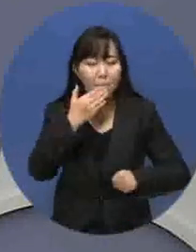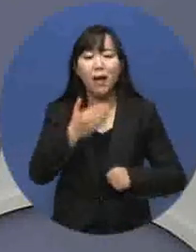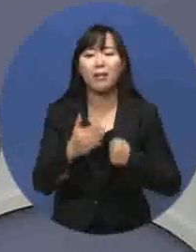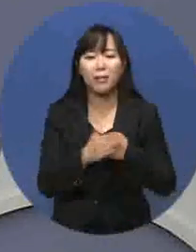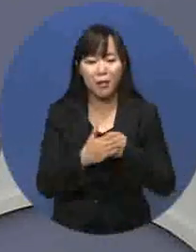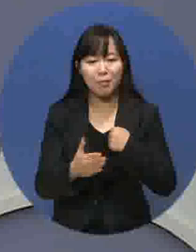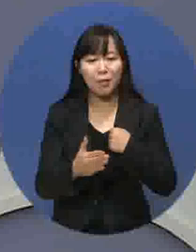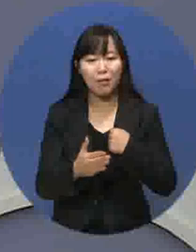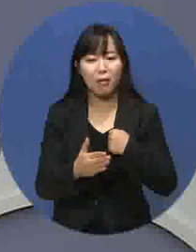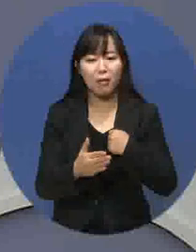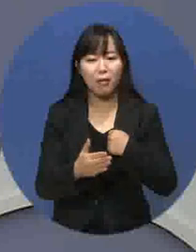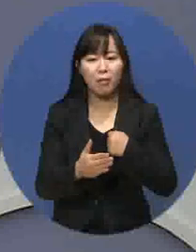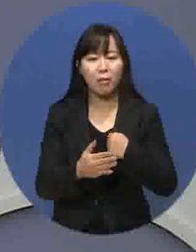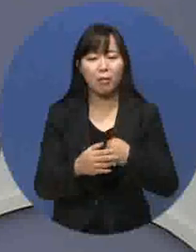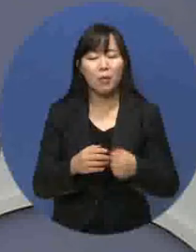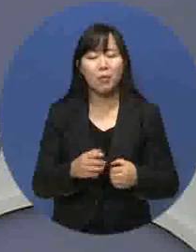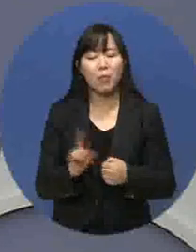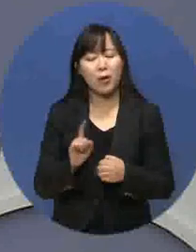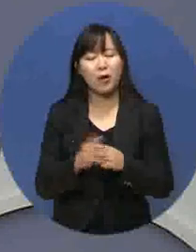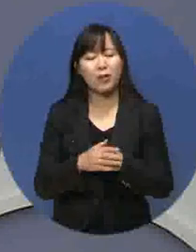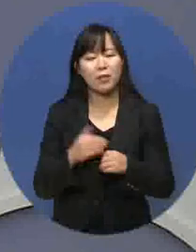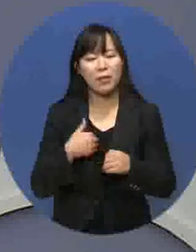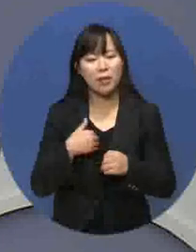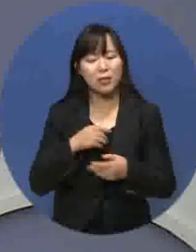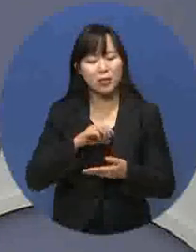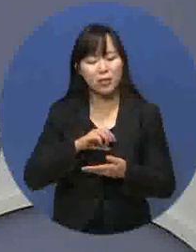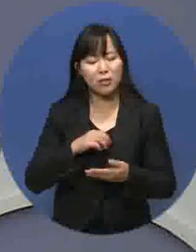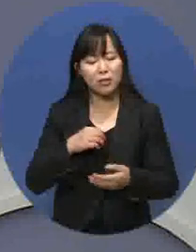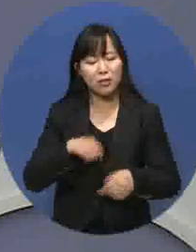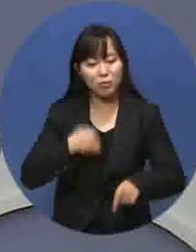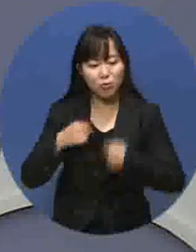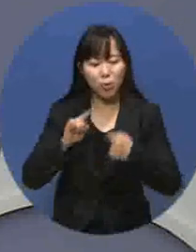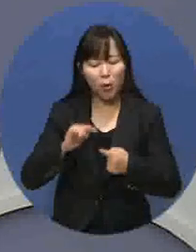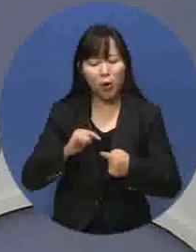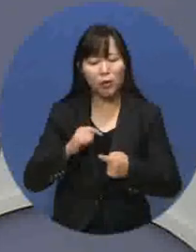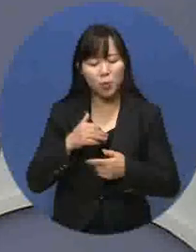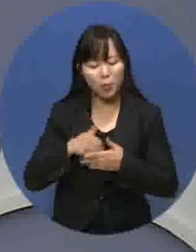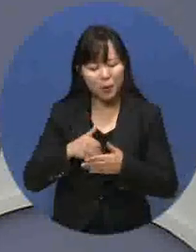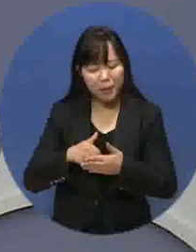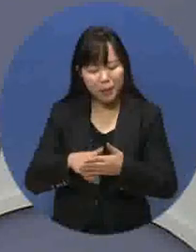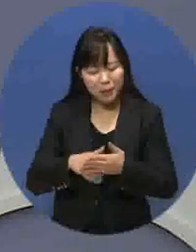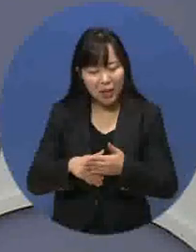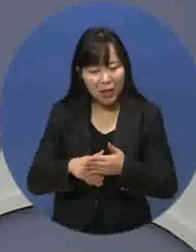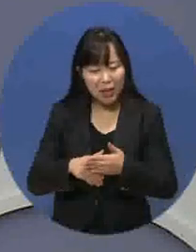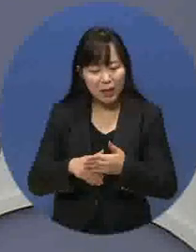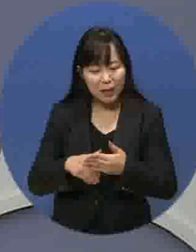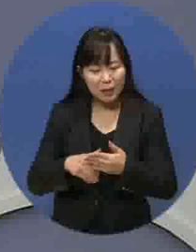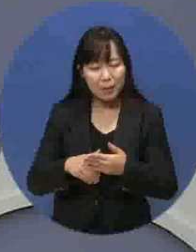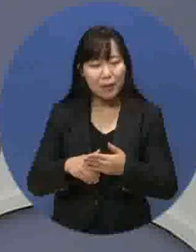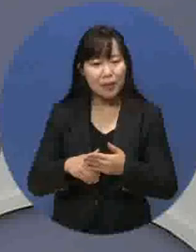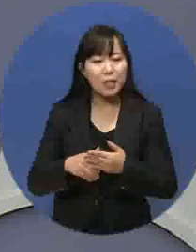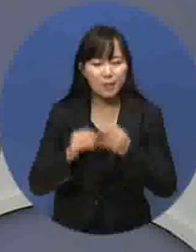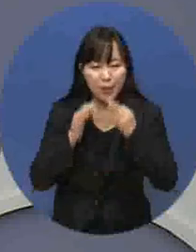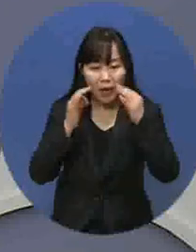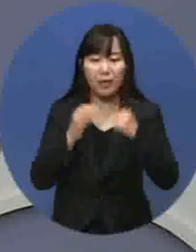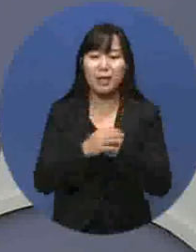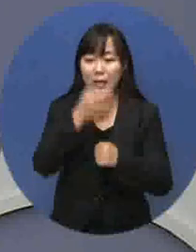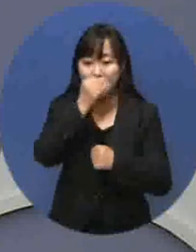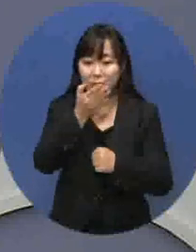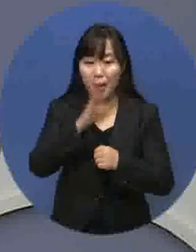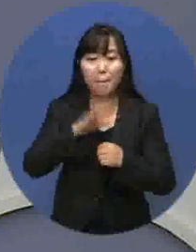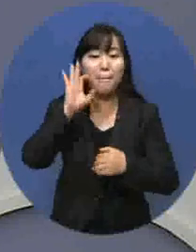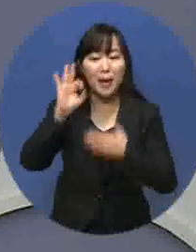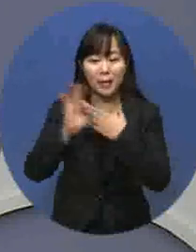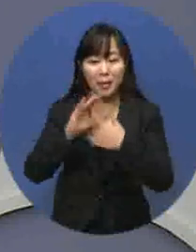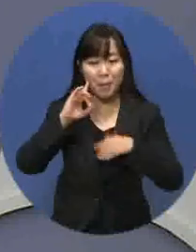어찌 보면 굉장히 돋닦는 것 같은 이제 직업이 배우라고 저는 생각을 합니다. 아, 그래요? 예, 그래서 힘드시겠지만 만약에 이제